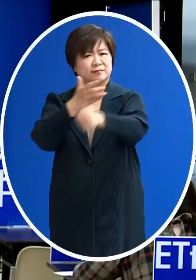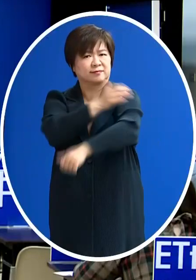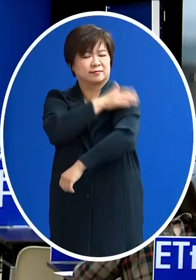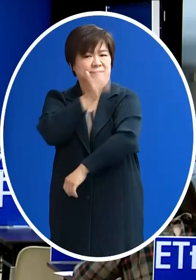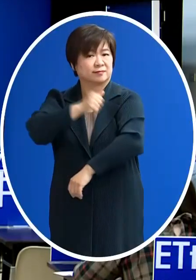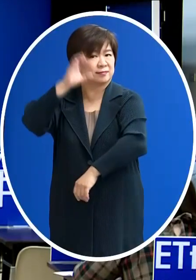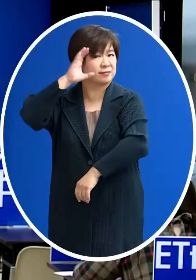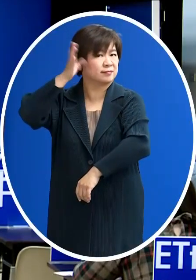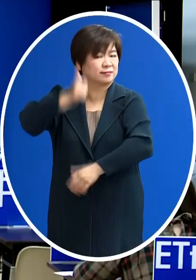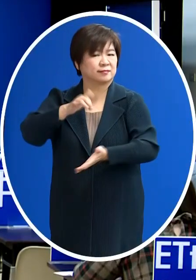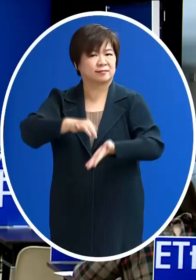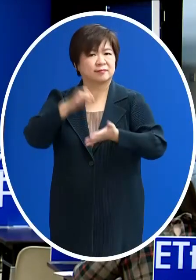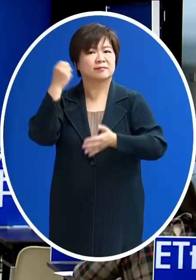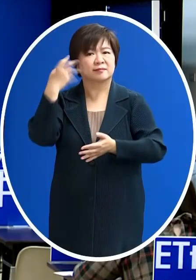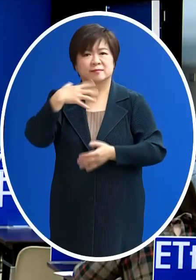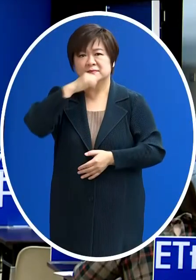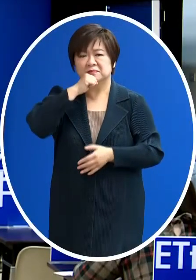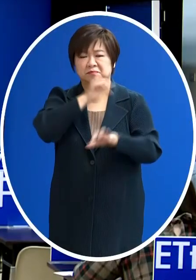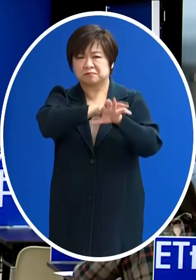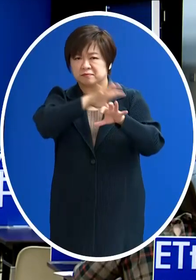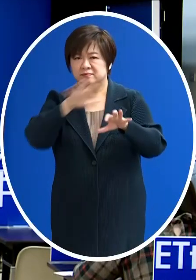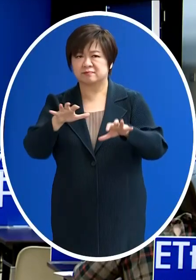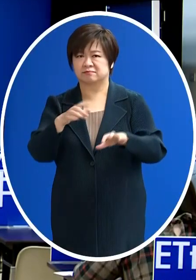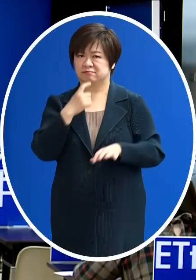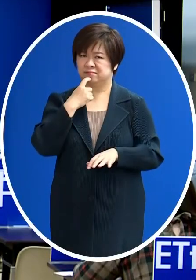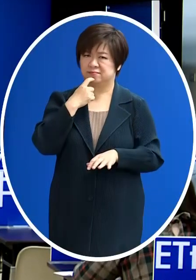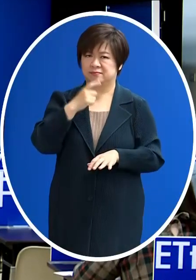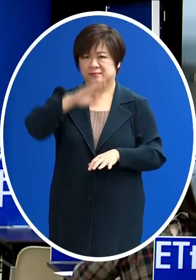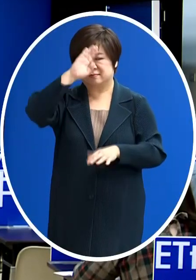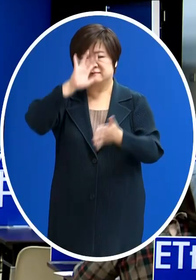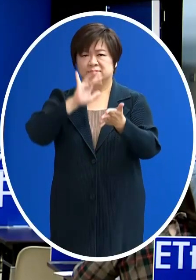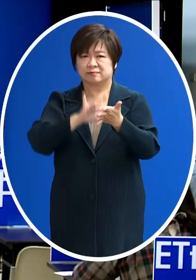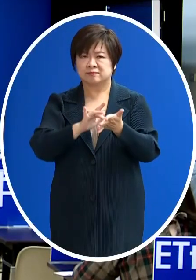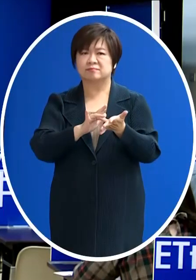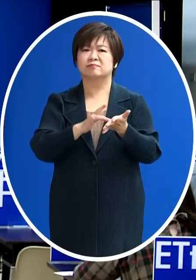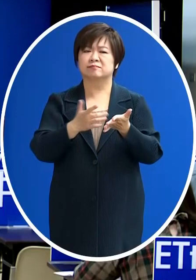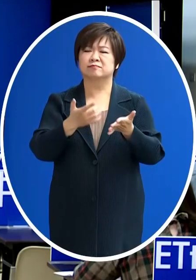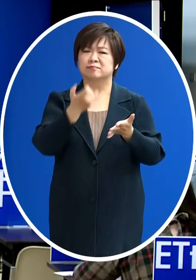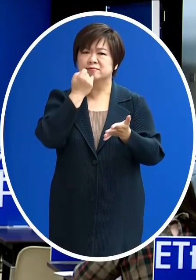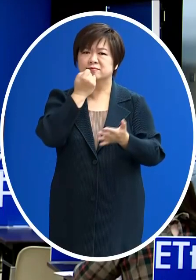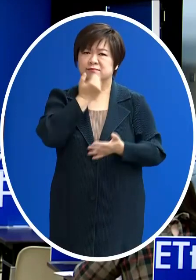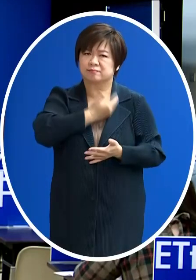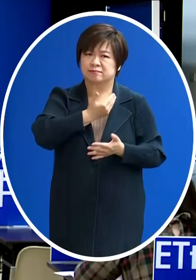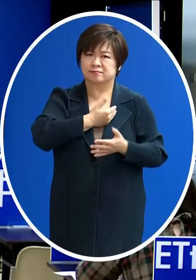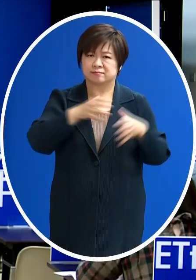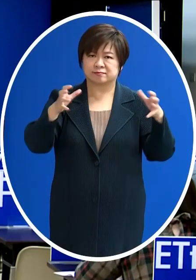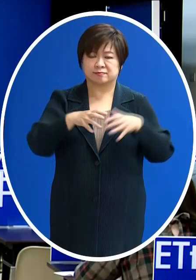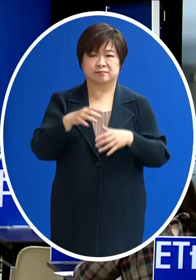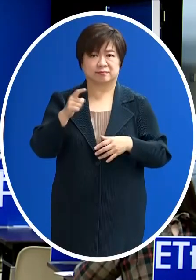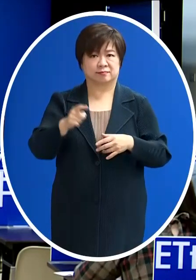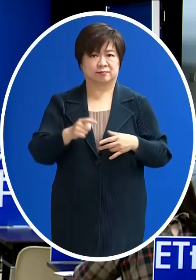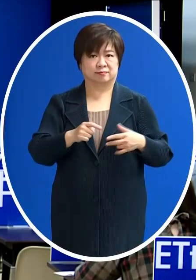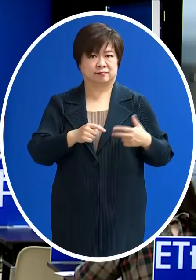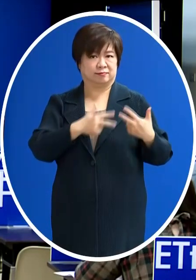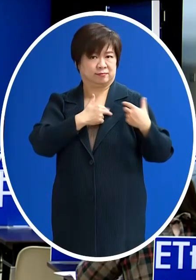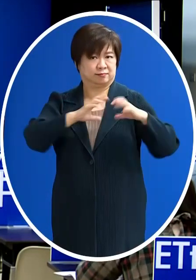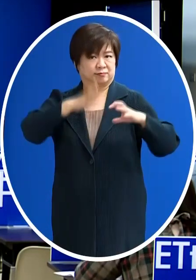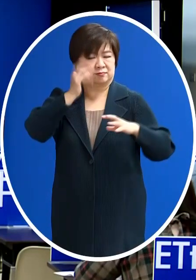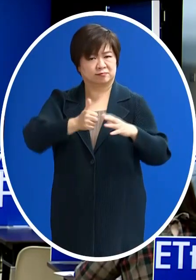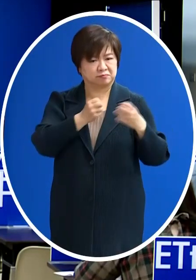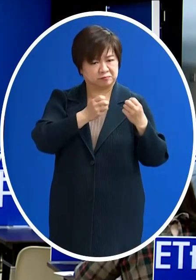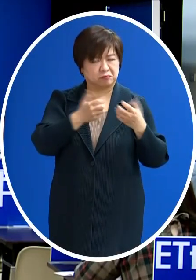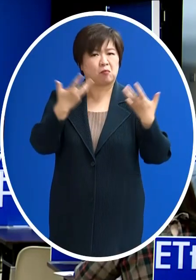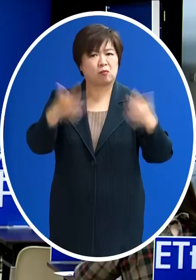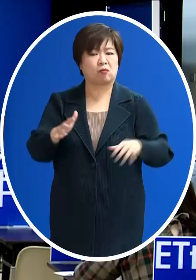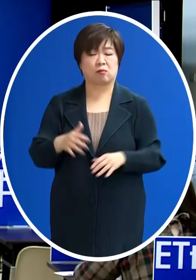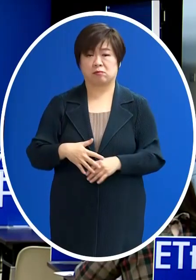那苏院长抛出新台湾模式被认为就是走向病毒共存，而似乎这个论点也有和总统反复讨论过，上周蔡